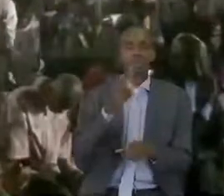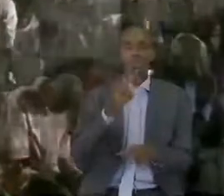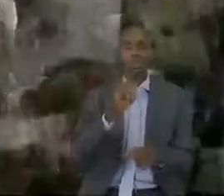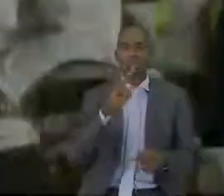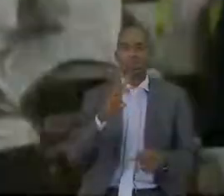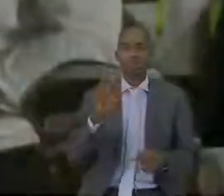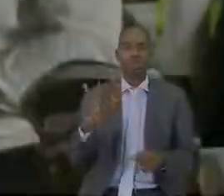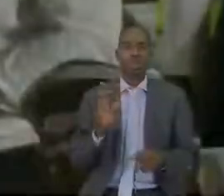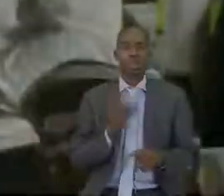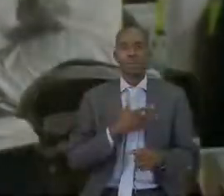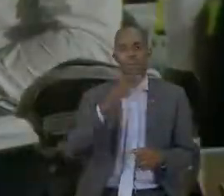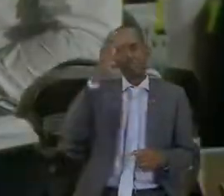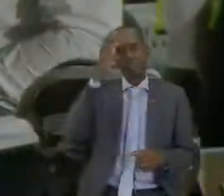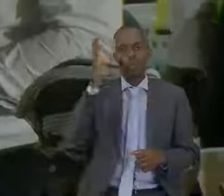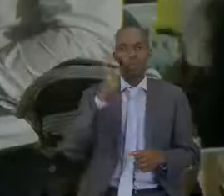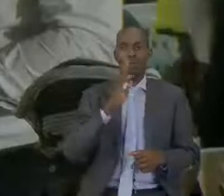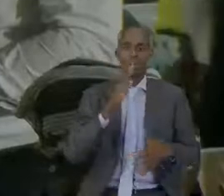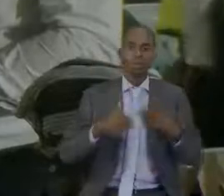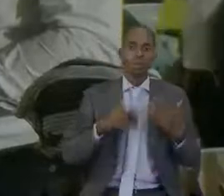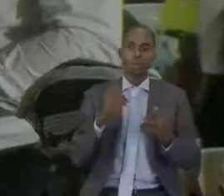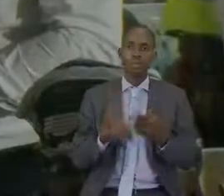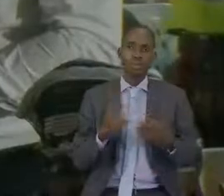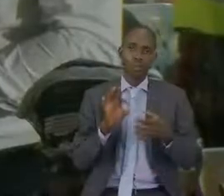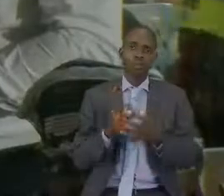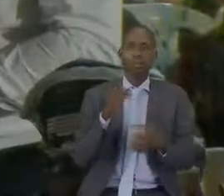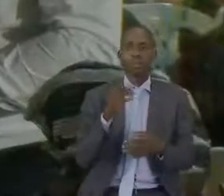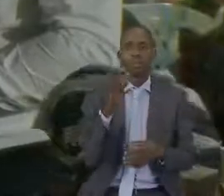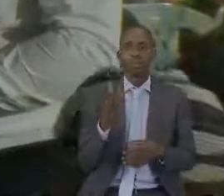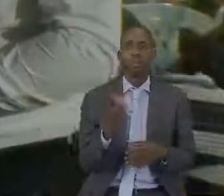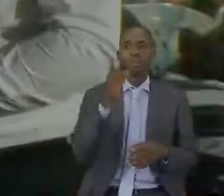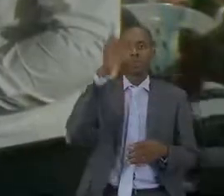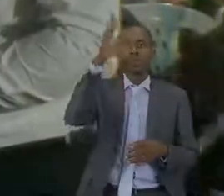sera ravi de vous voir à ce banquet. Que Dieu vous bénisse.